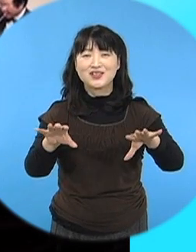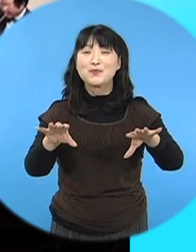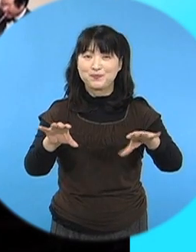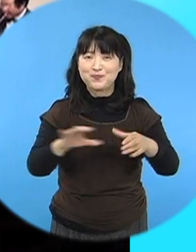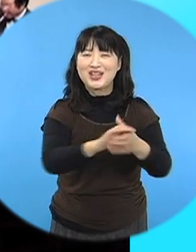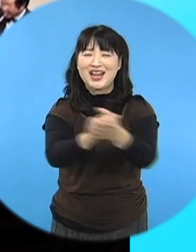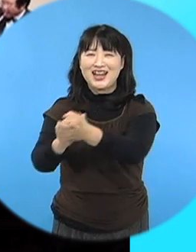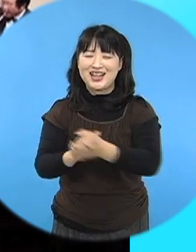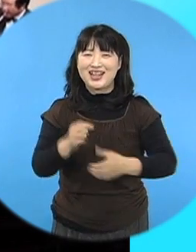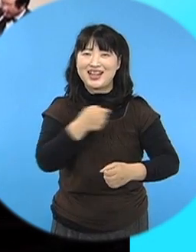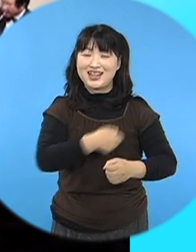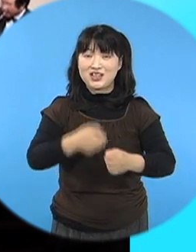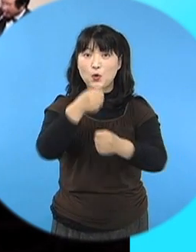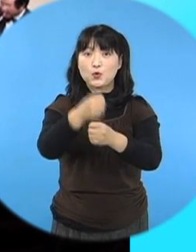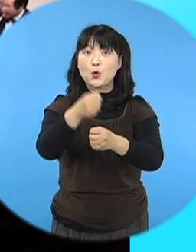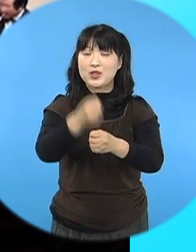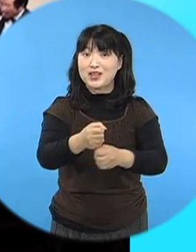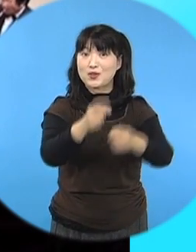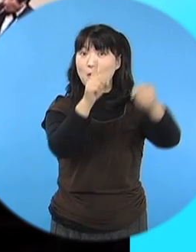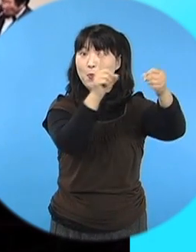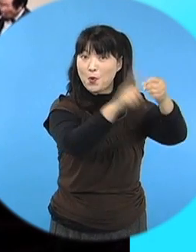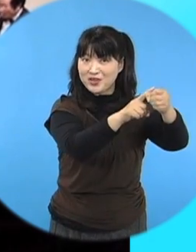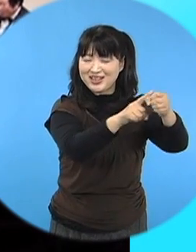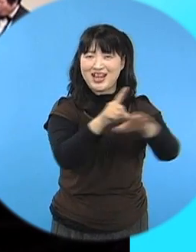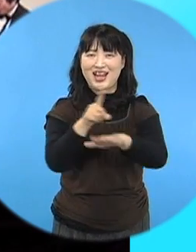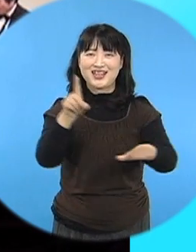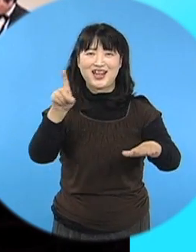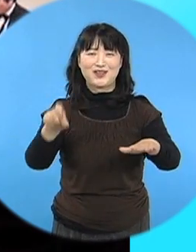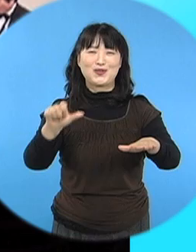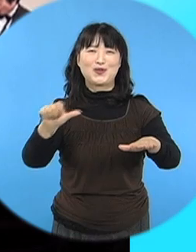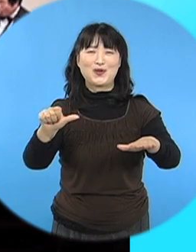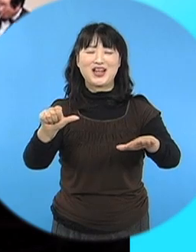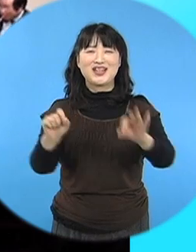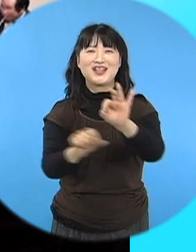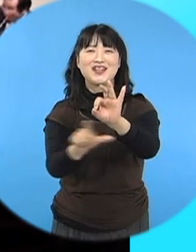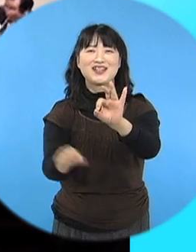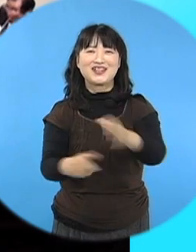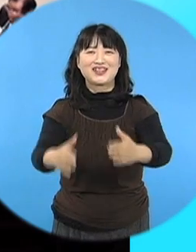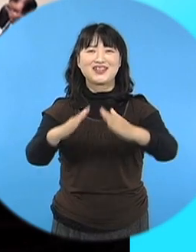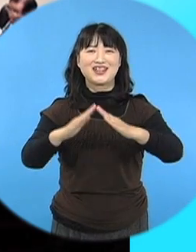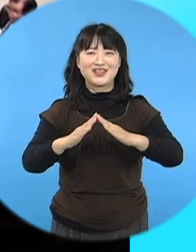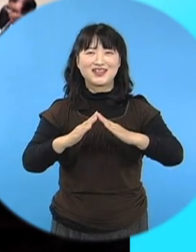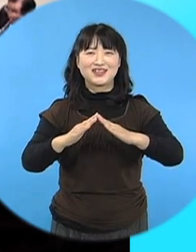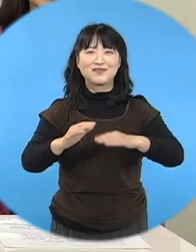を醸成することを目的に平成15年10月に設立されました。